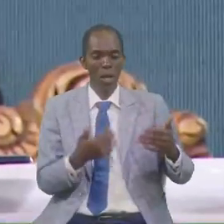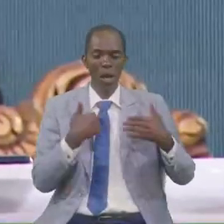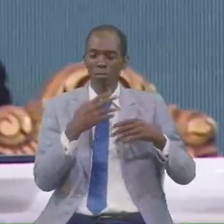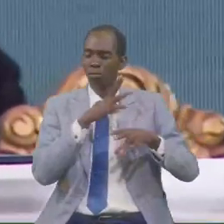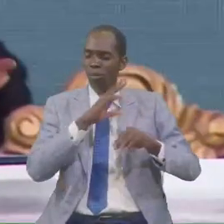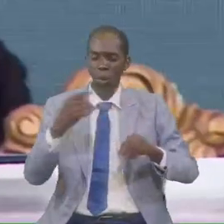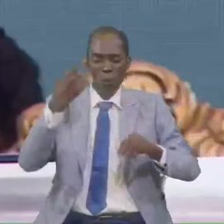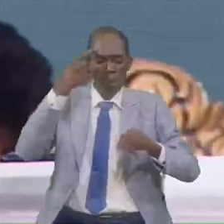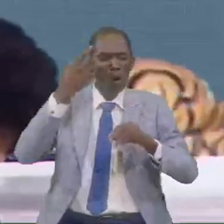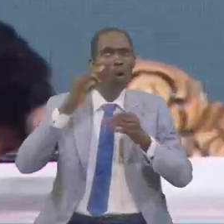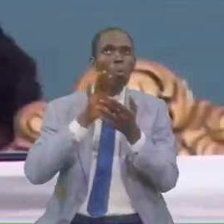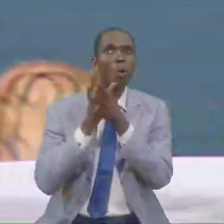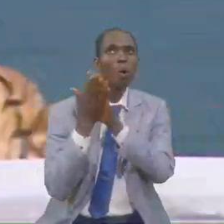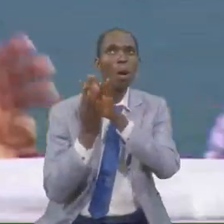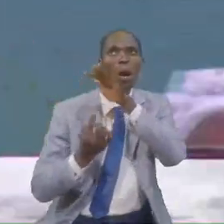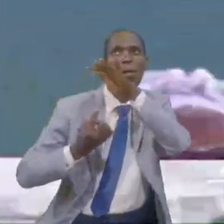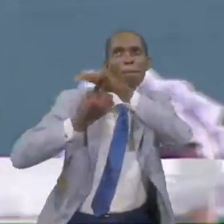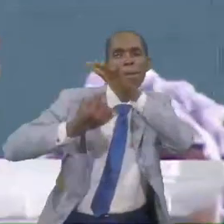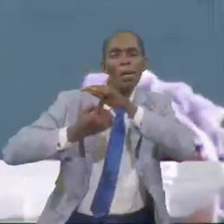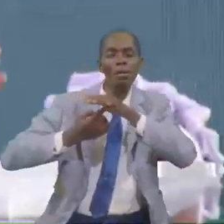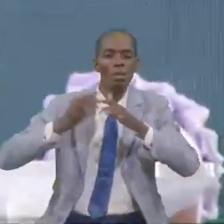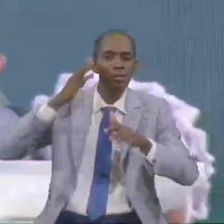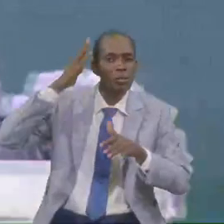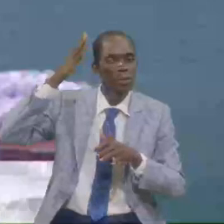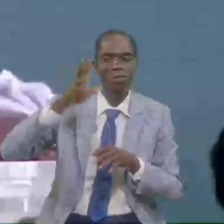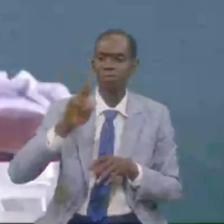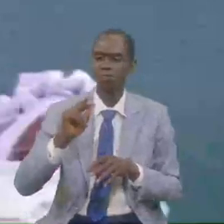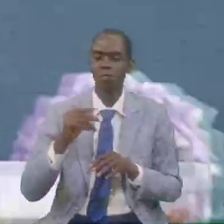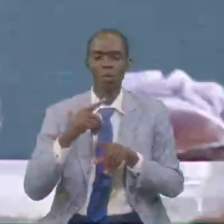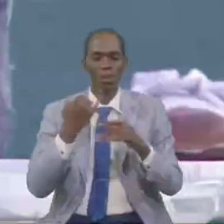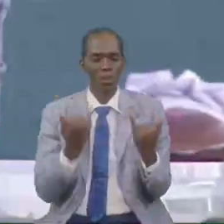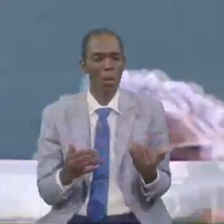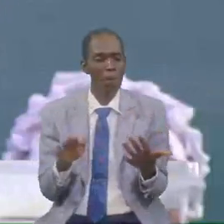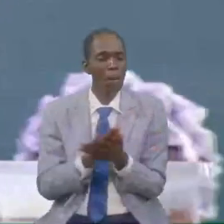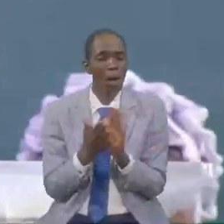Et il n'avait plus le temps pour penser à comment devenir héros.